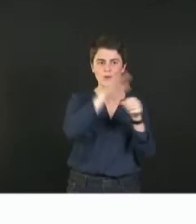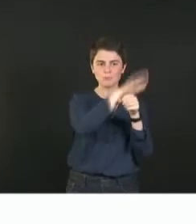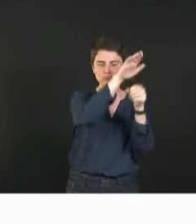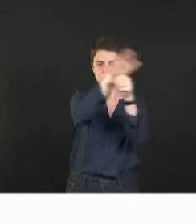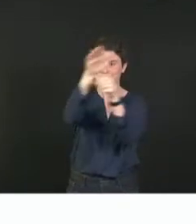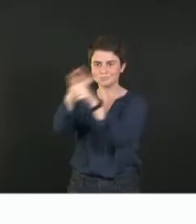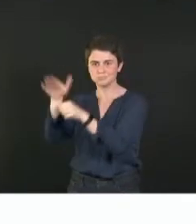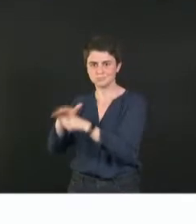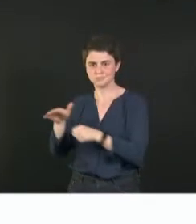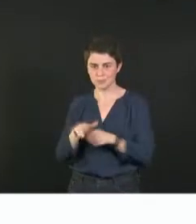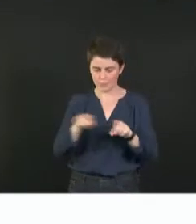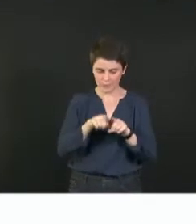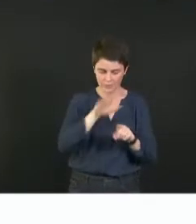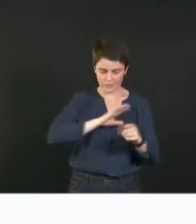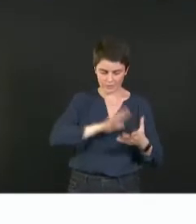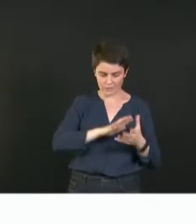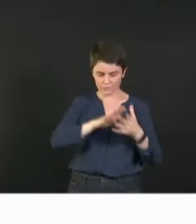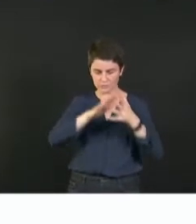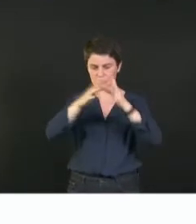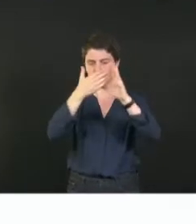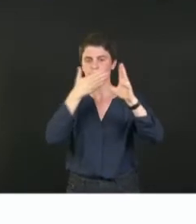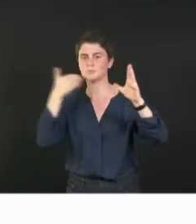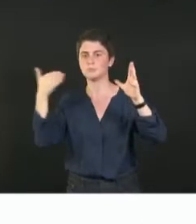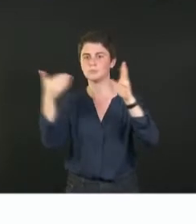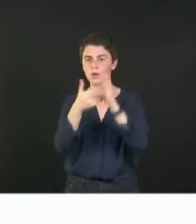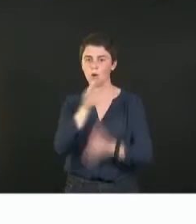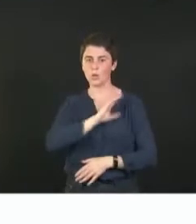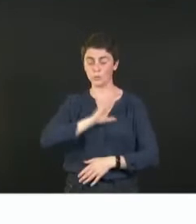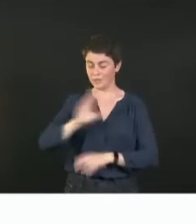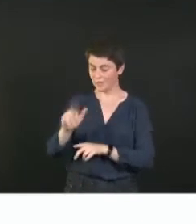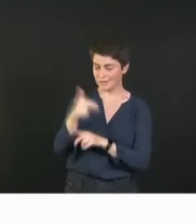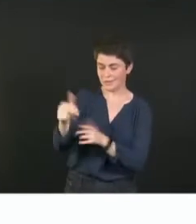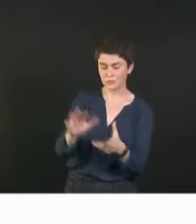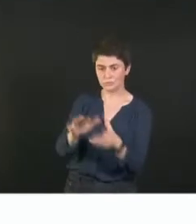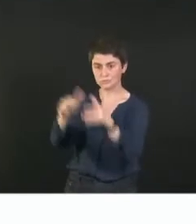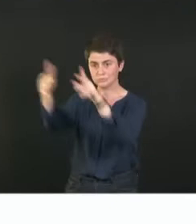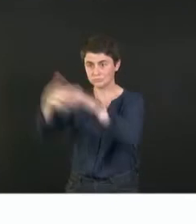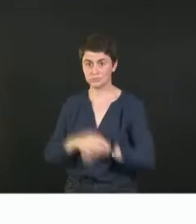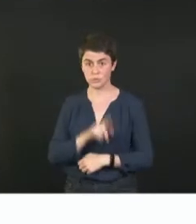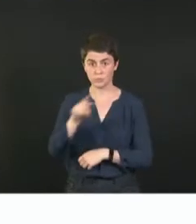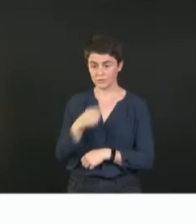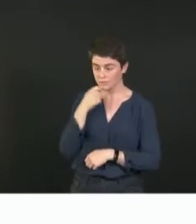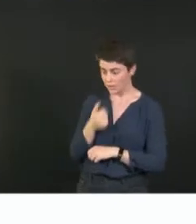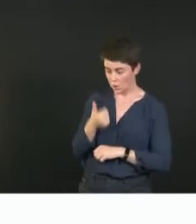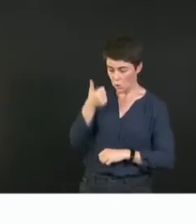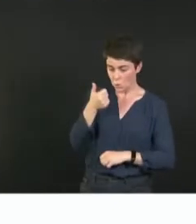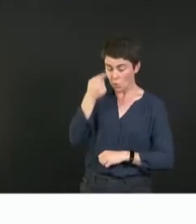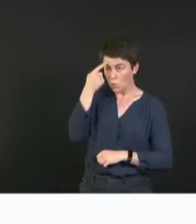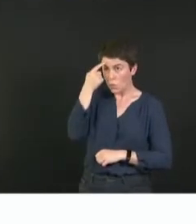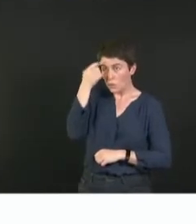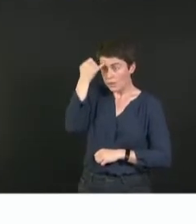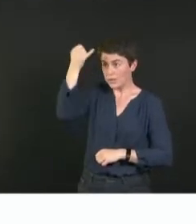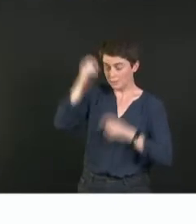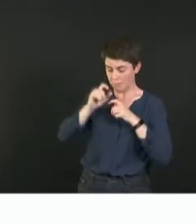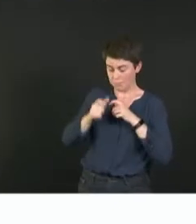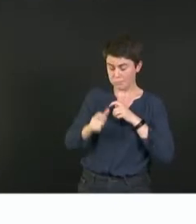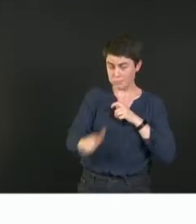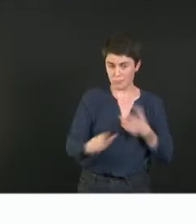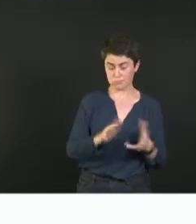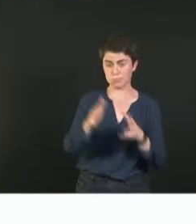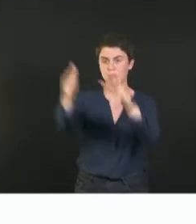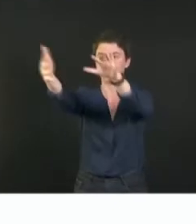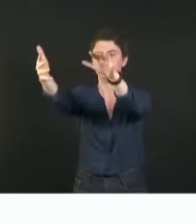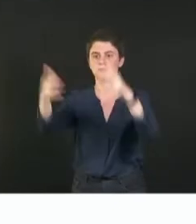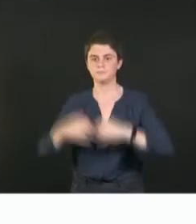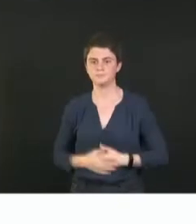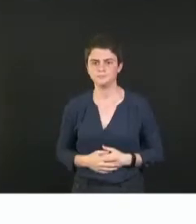dynamiques en faveur de la nature. Oui, c'est ça, c'est une réaction en chaîne en fait, que l'on provoque en partant oui. de cette première question. Sur les écoles de la ville de